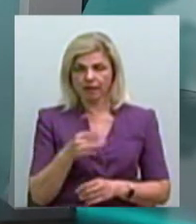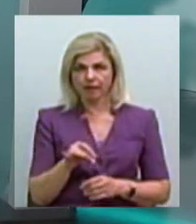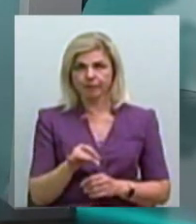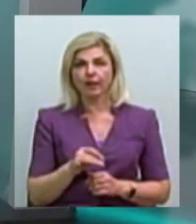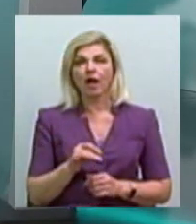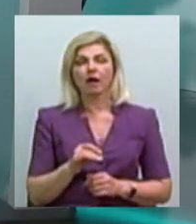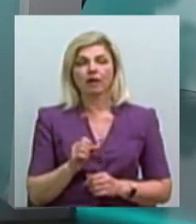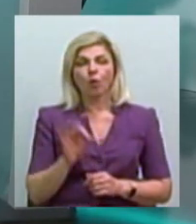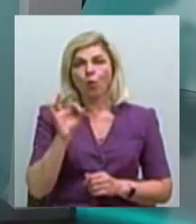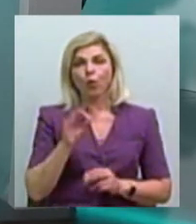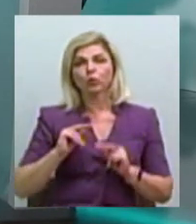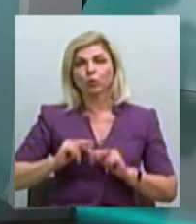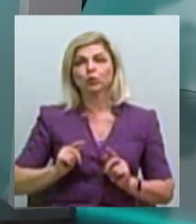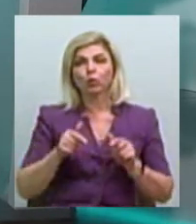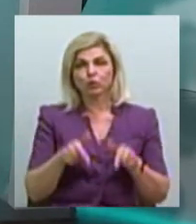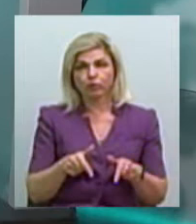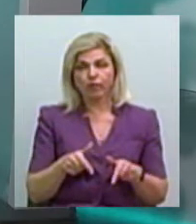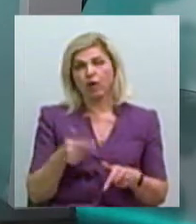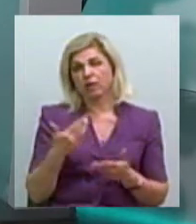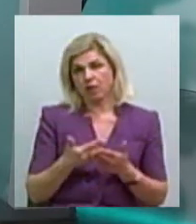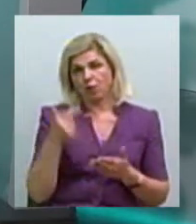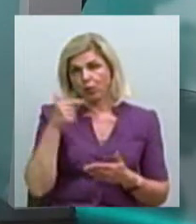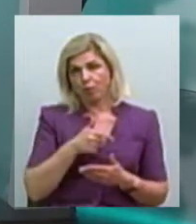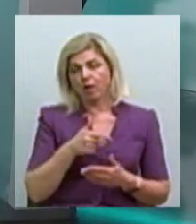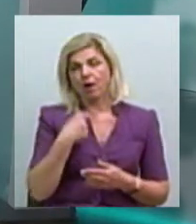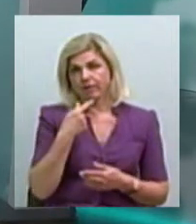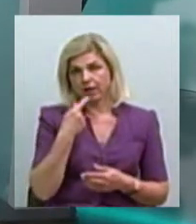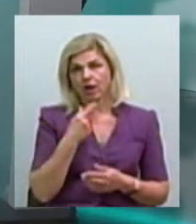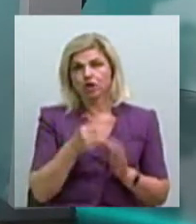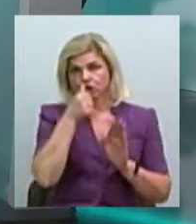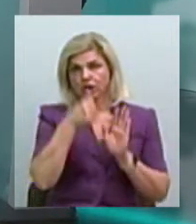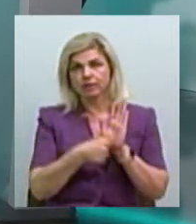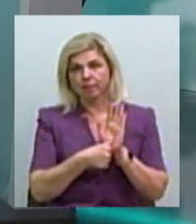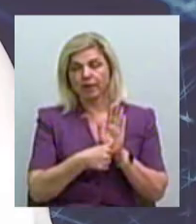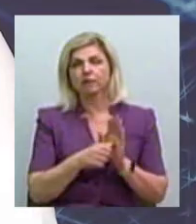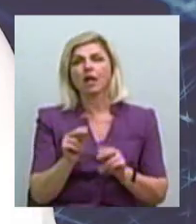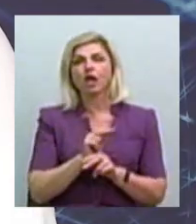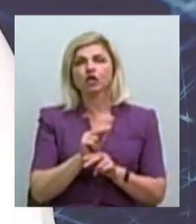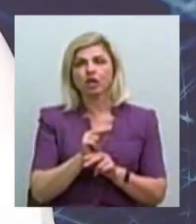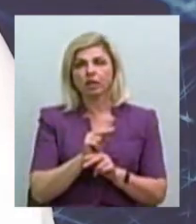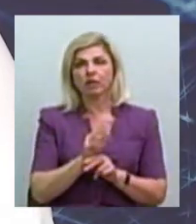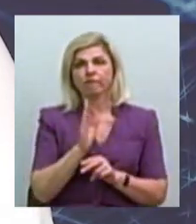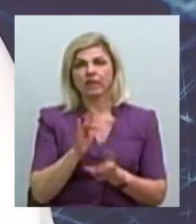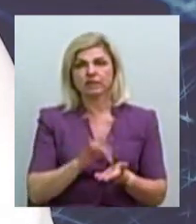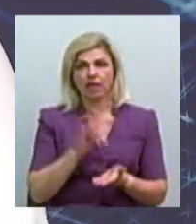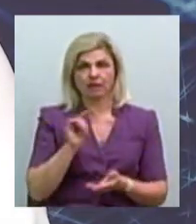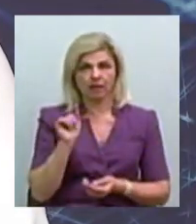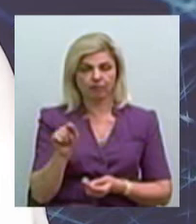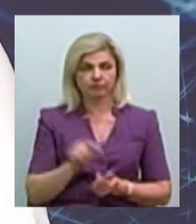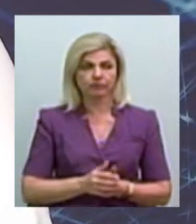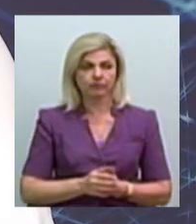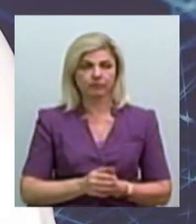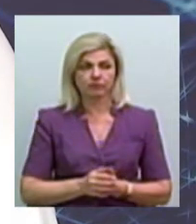Что касаемо трудоустройства, да, вот грубо говоря, 6 месяцев стационарного лечения в реабилитационном центре, в